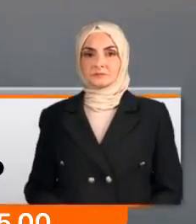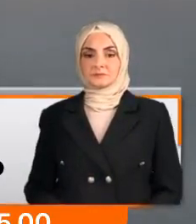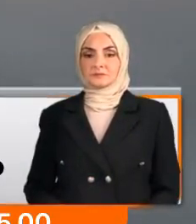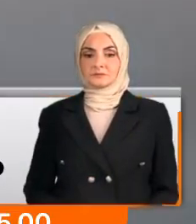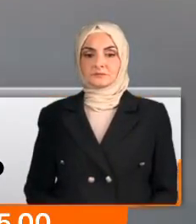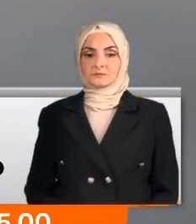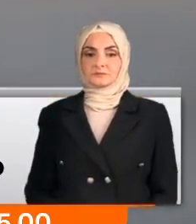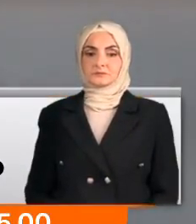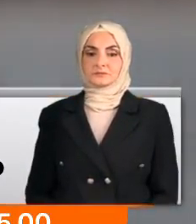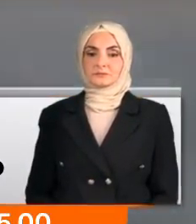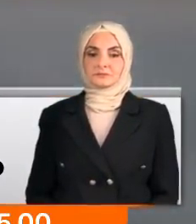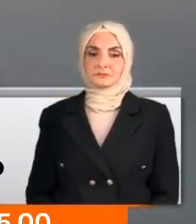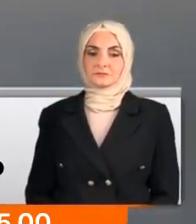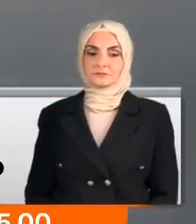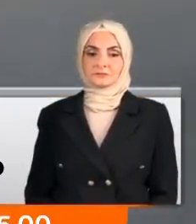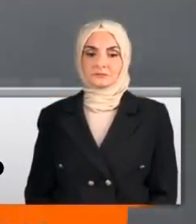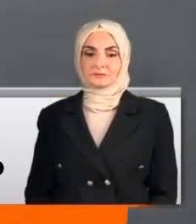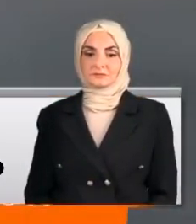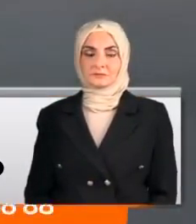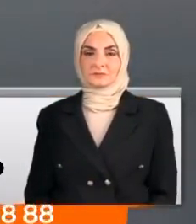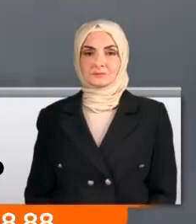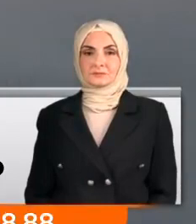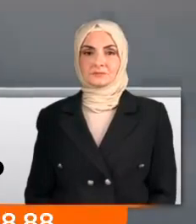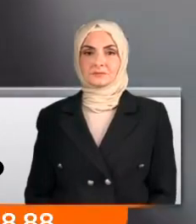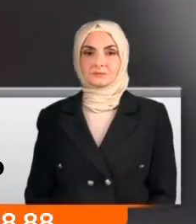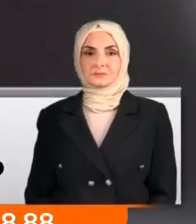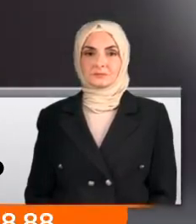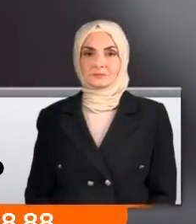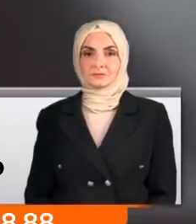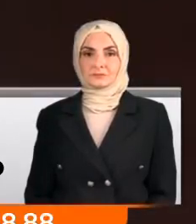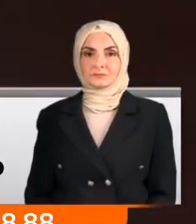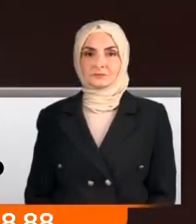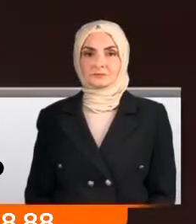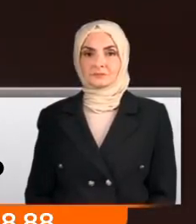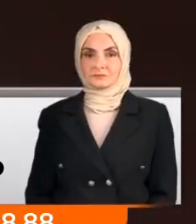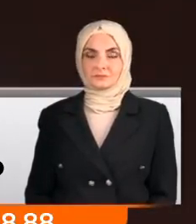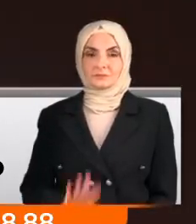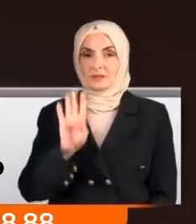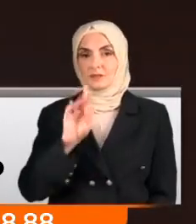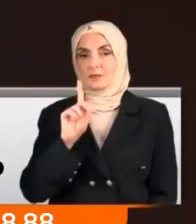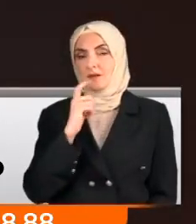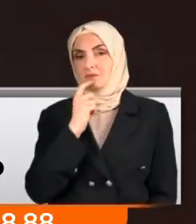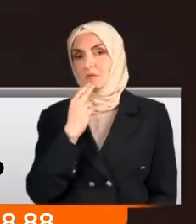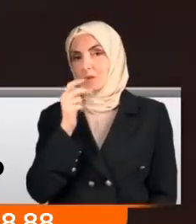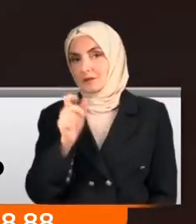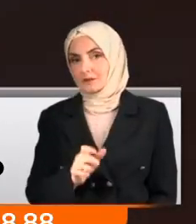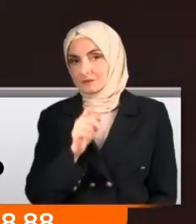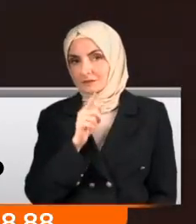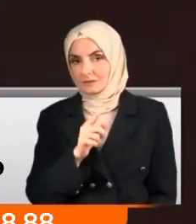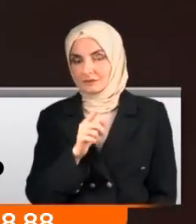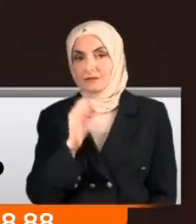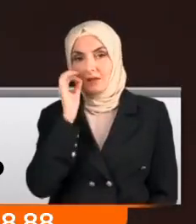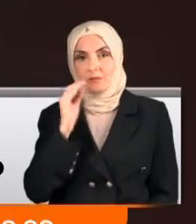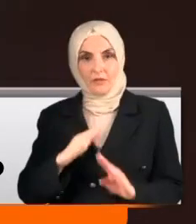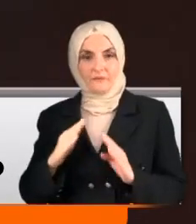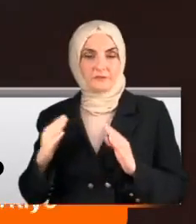bana saldırıyorsun. Benim şu anda kapımda ne işim var kardeşim senin, ha? 41 yaşındaki kadının evini bastığı o anlar